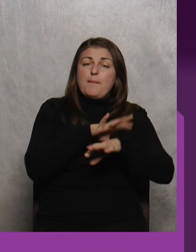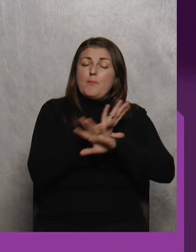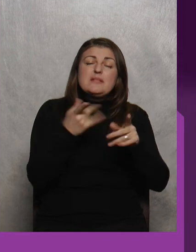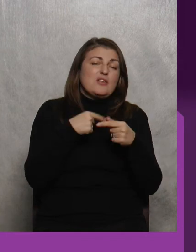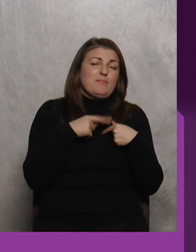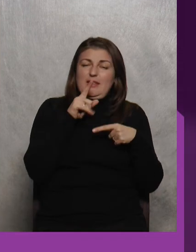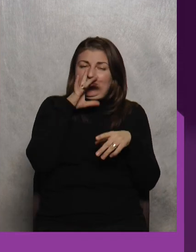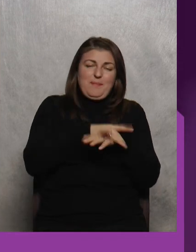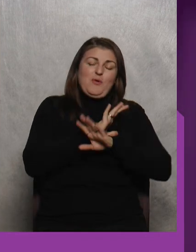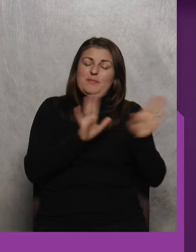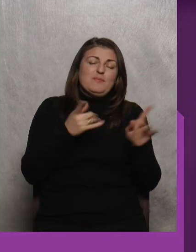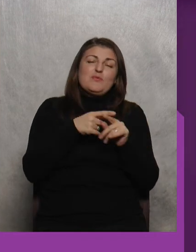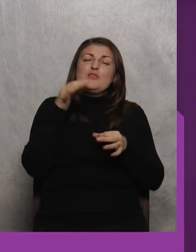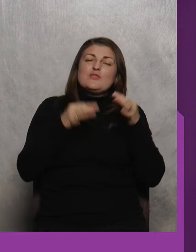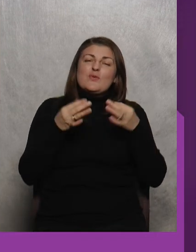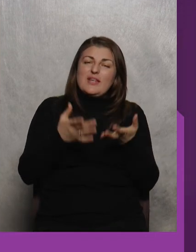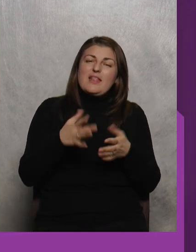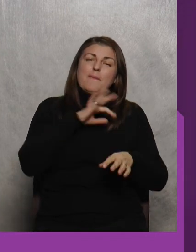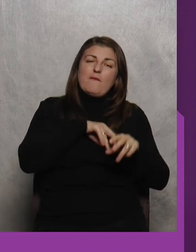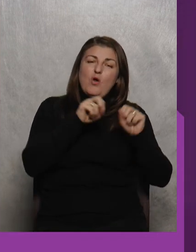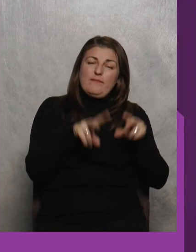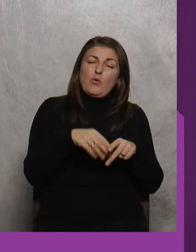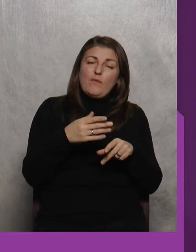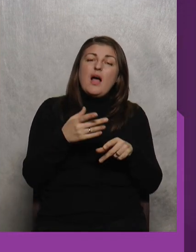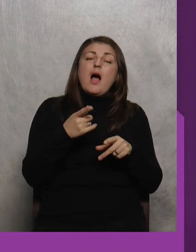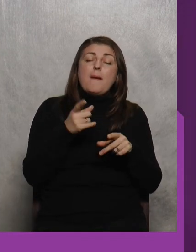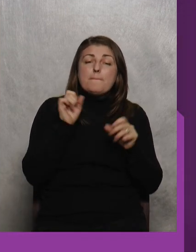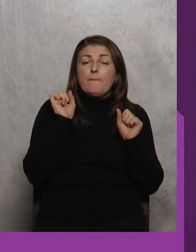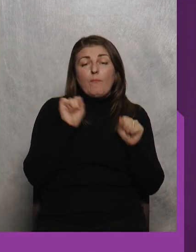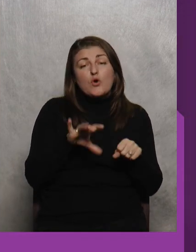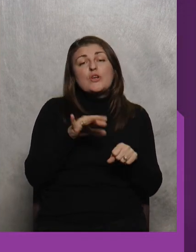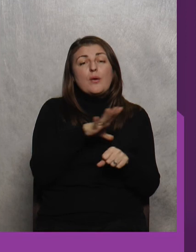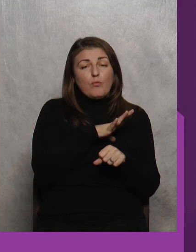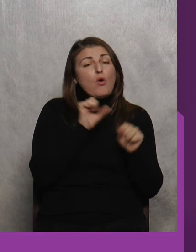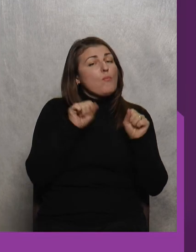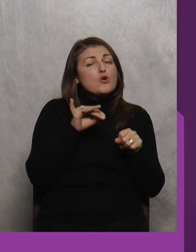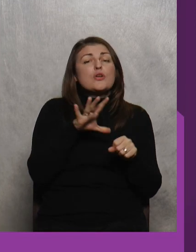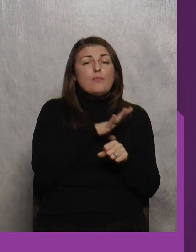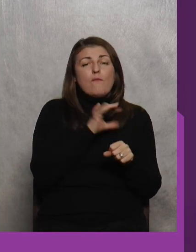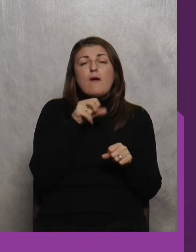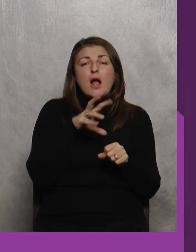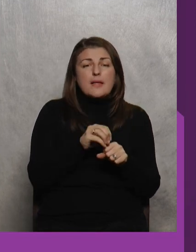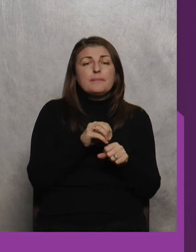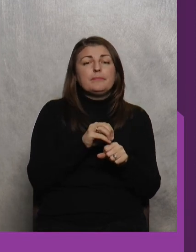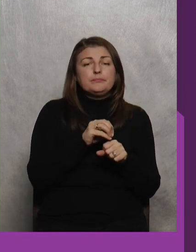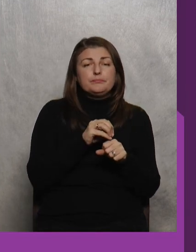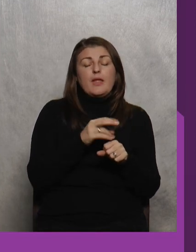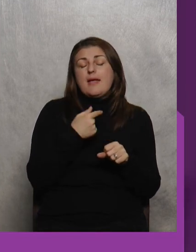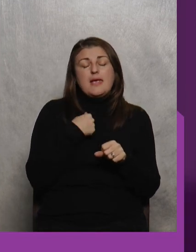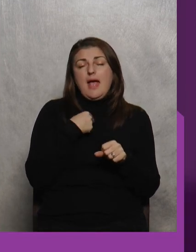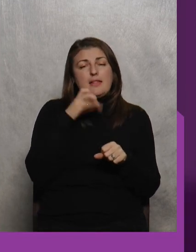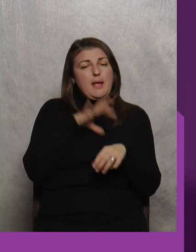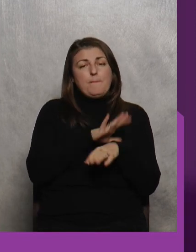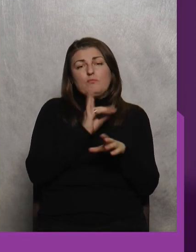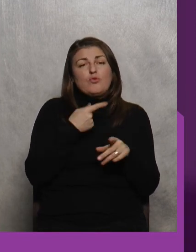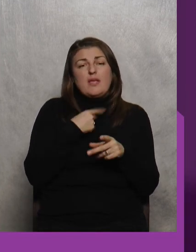значить і ми не помітили. Тому що судді там... Ні, мені здалося, да. Ну, може, вибачайте. Може і був, ні, може і був, але ну, я не помітив,